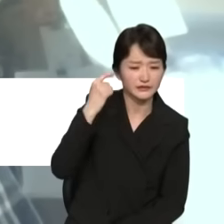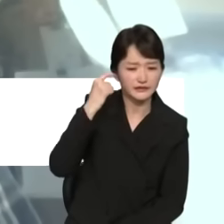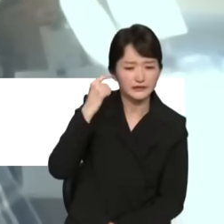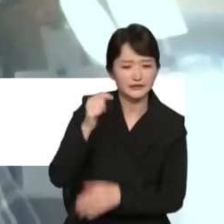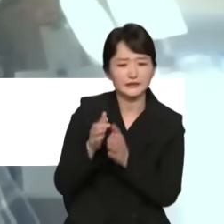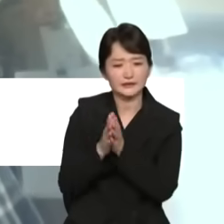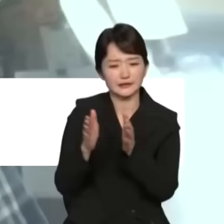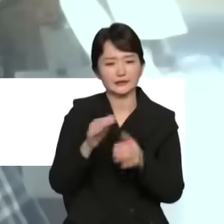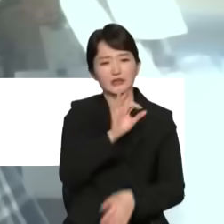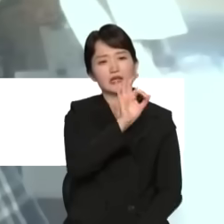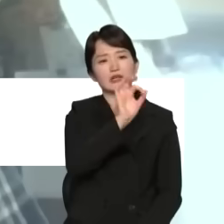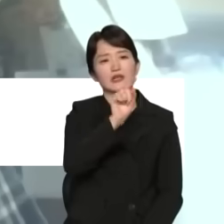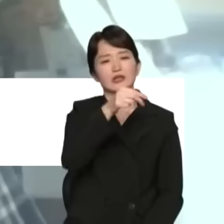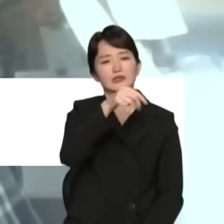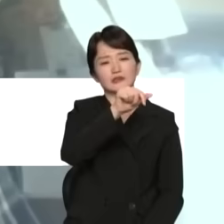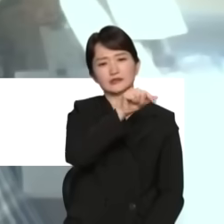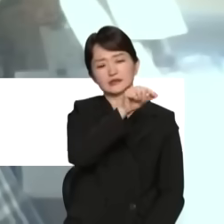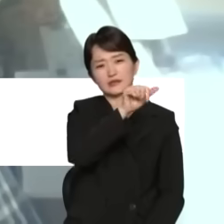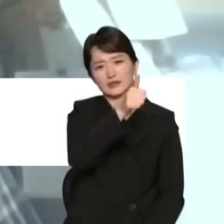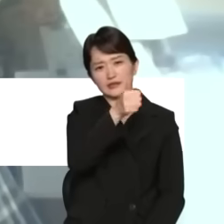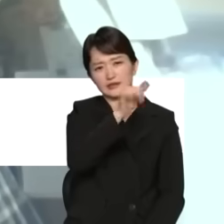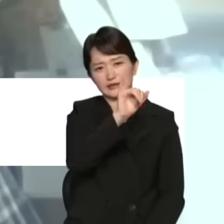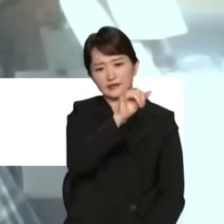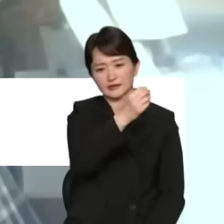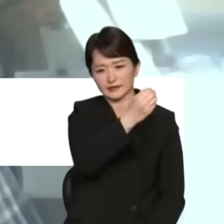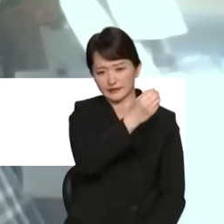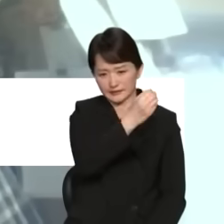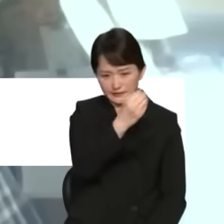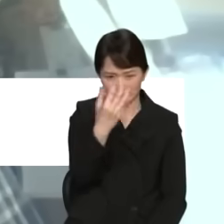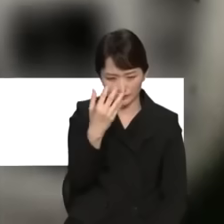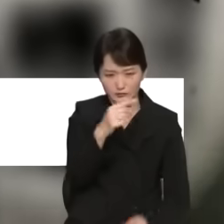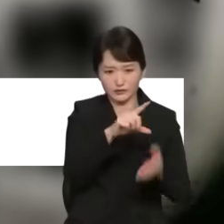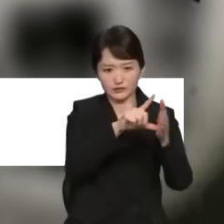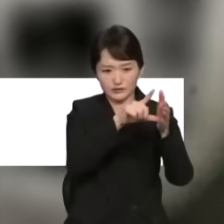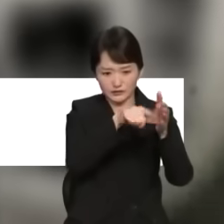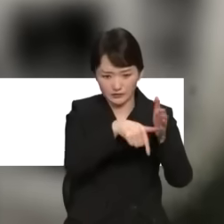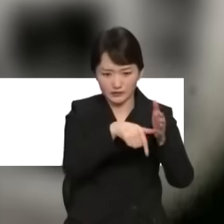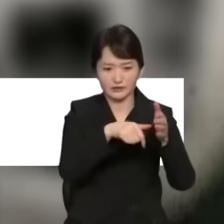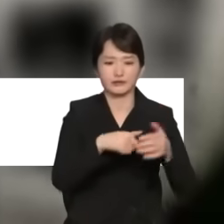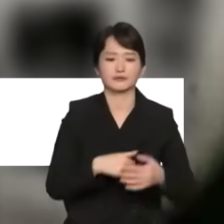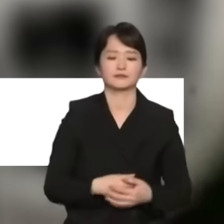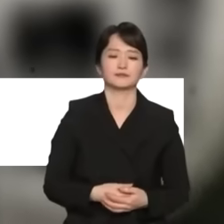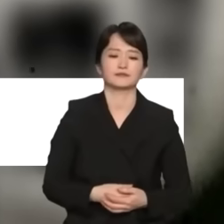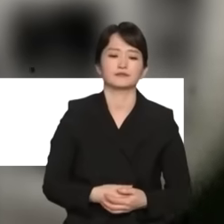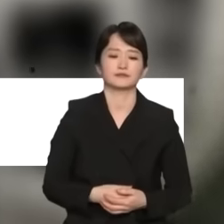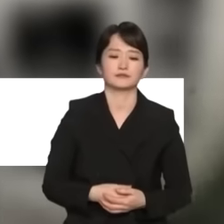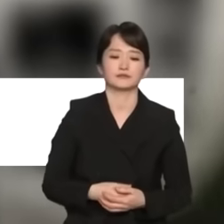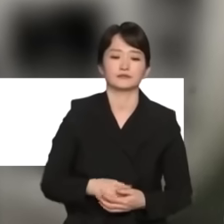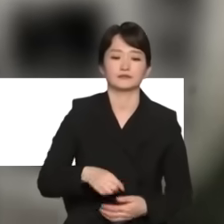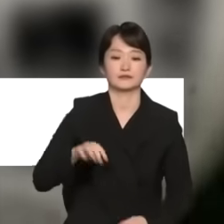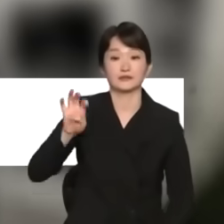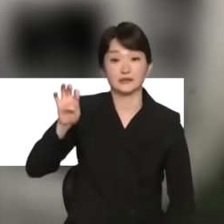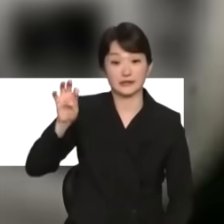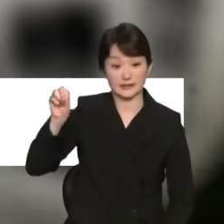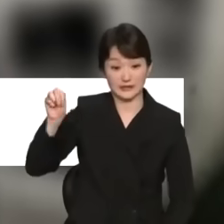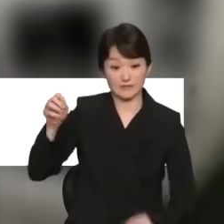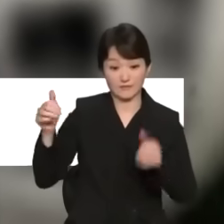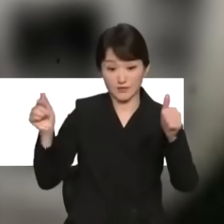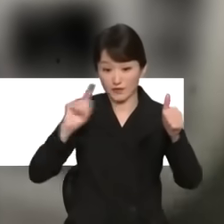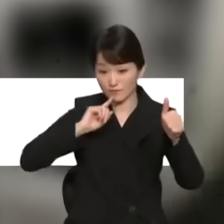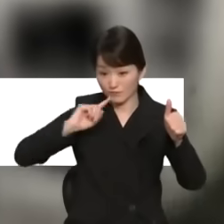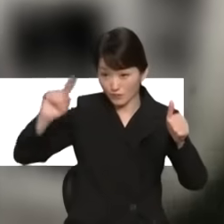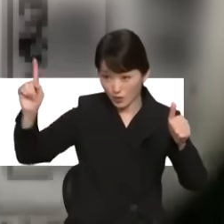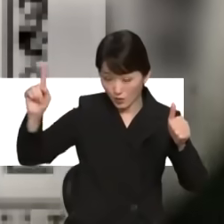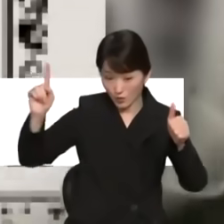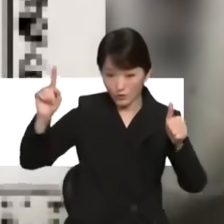撃するっていうのがいろいろこう見聞きするようになったんですね。朝日新聞の場合には EM から訴